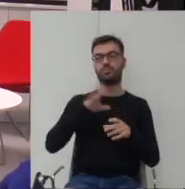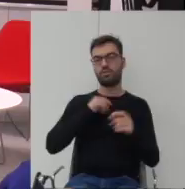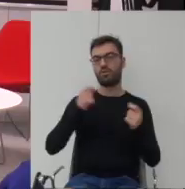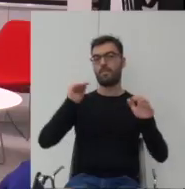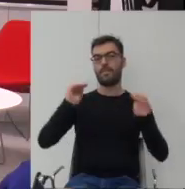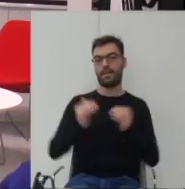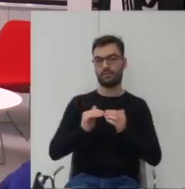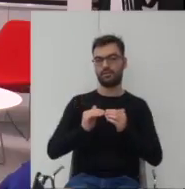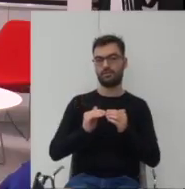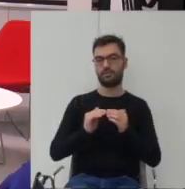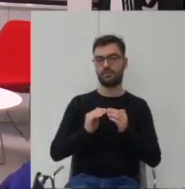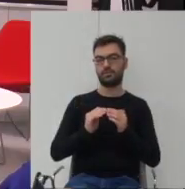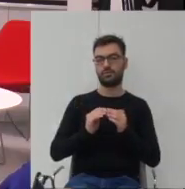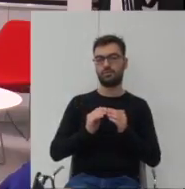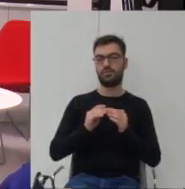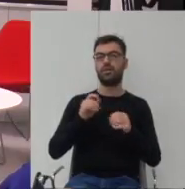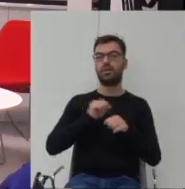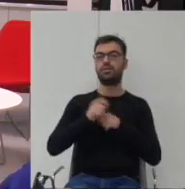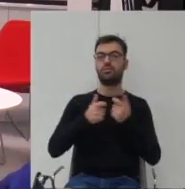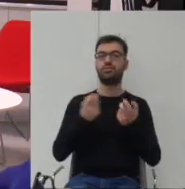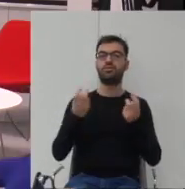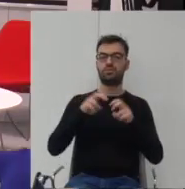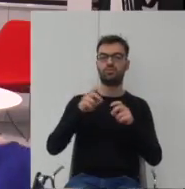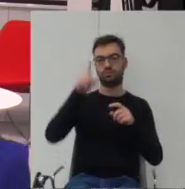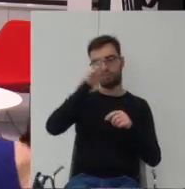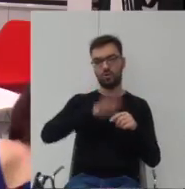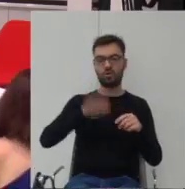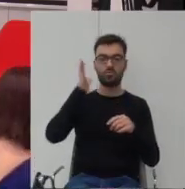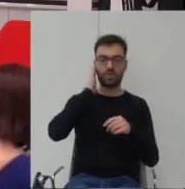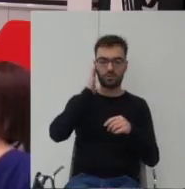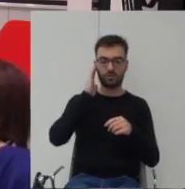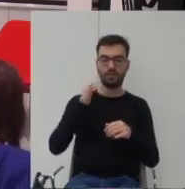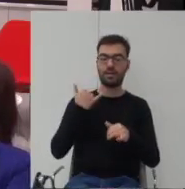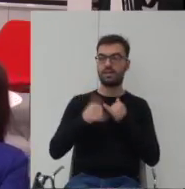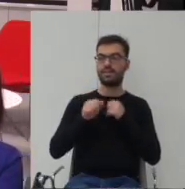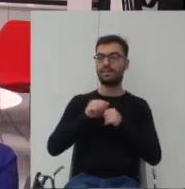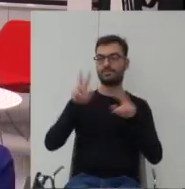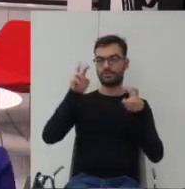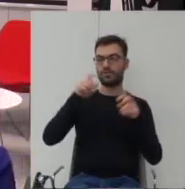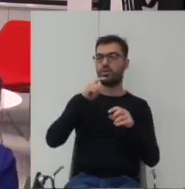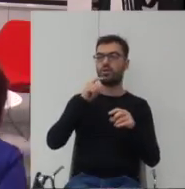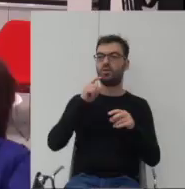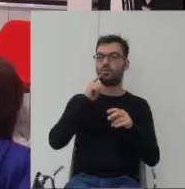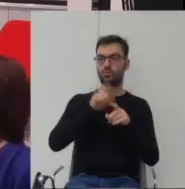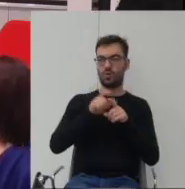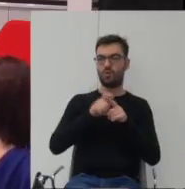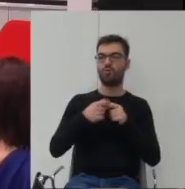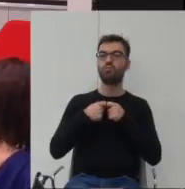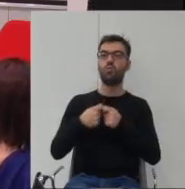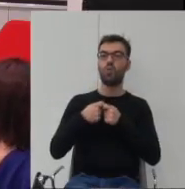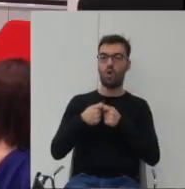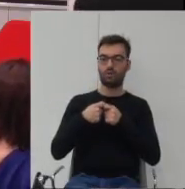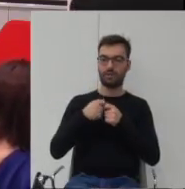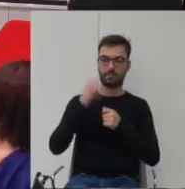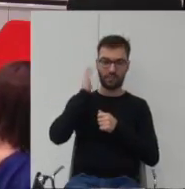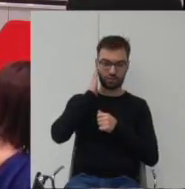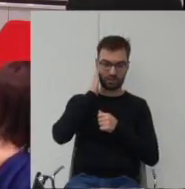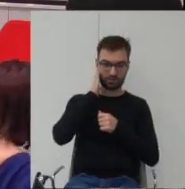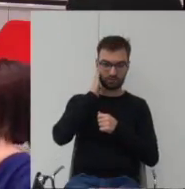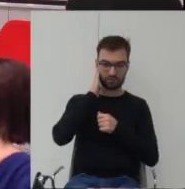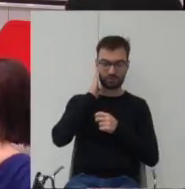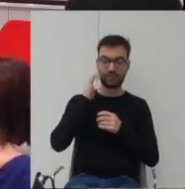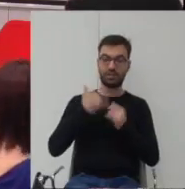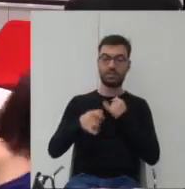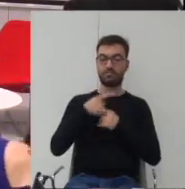i że tworzy się jednak taka społeczność mieszkaniowa. Jeżeli my mamy to słowo wspólnota mieszkaniowa, które oficjalnie jest używane,